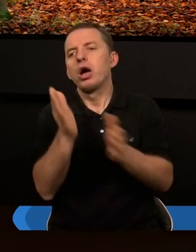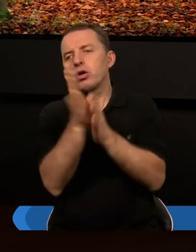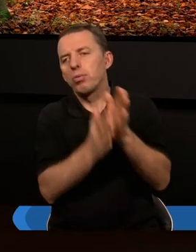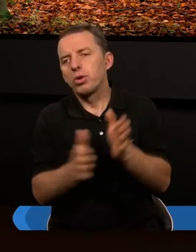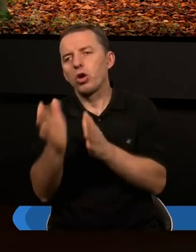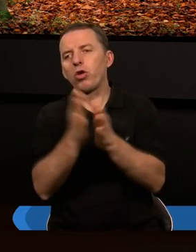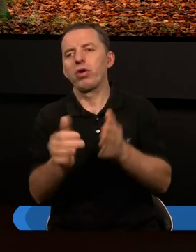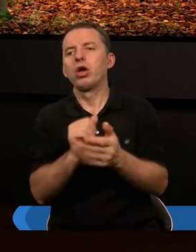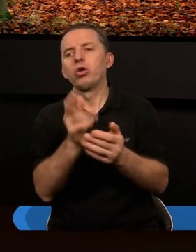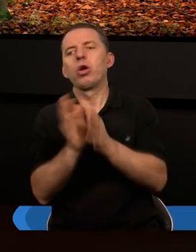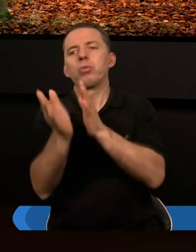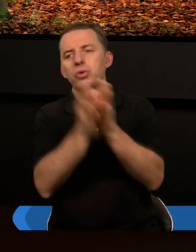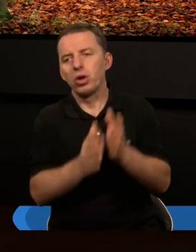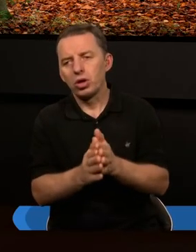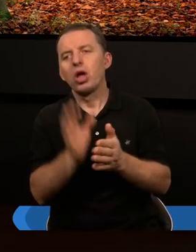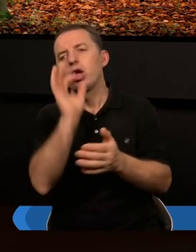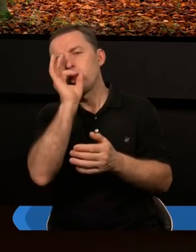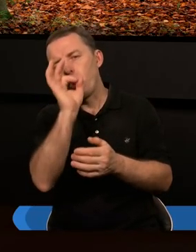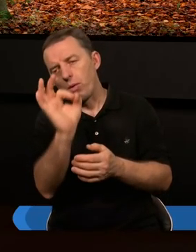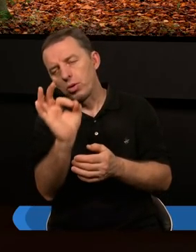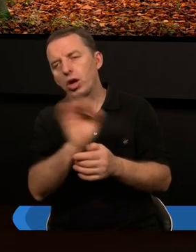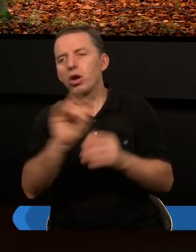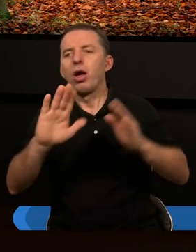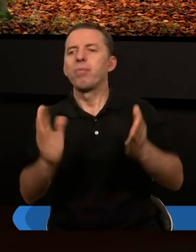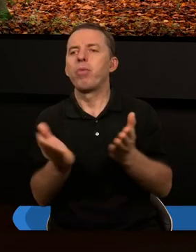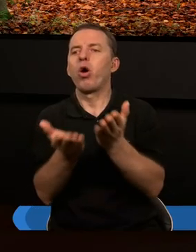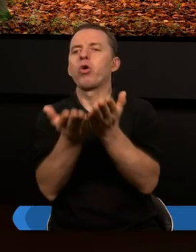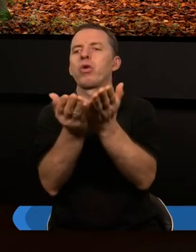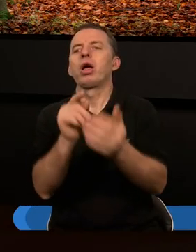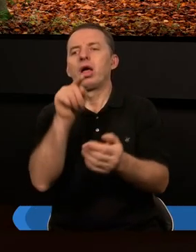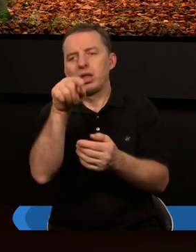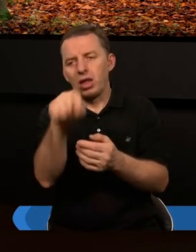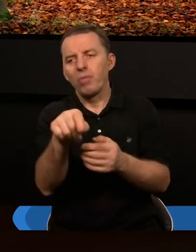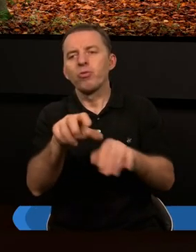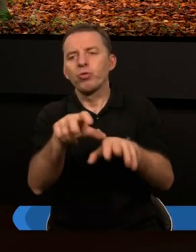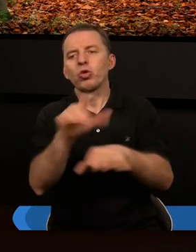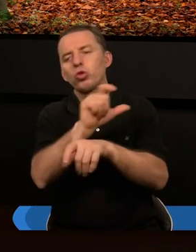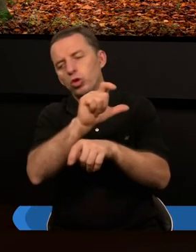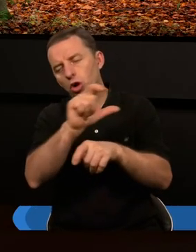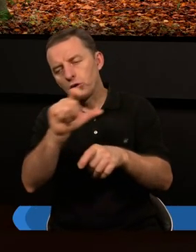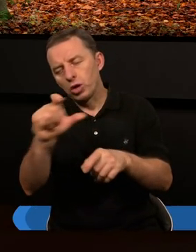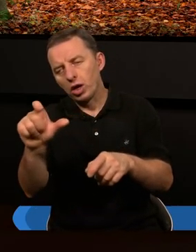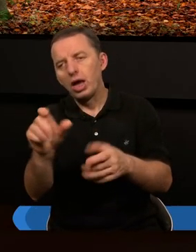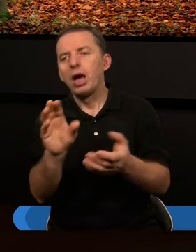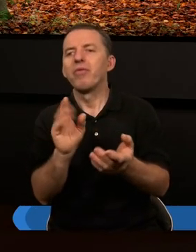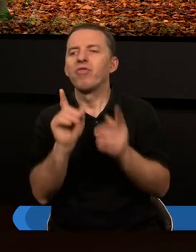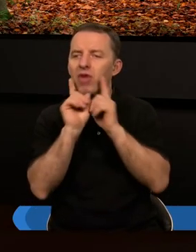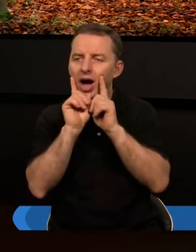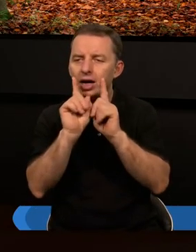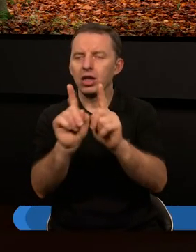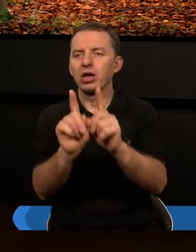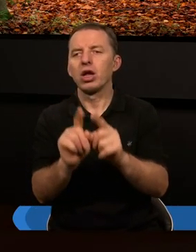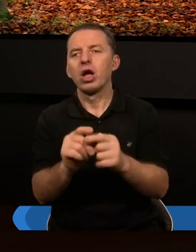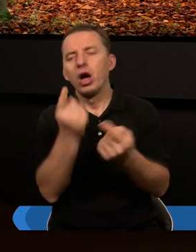przygotowujemy? Czy przygotowujemy się dobrze? Czy poświęcamy temu dużo czasu? Czy faktycznie